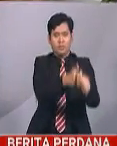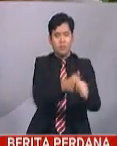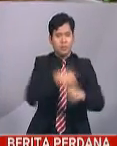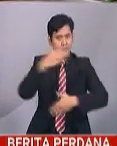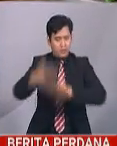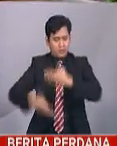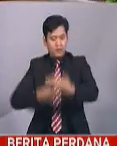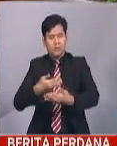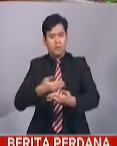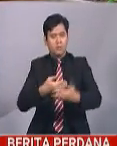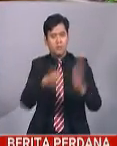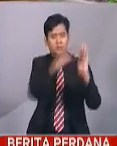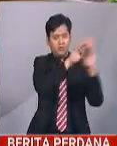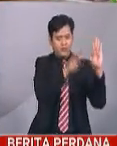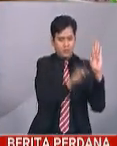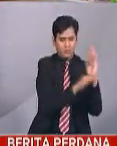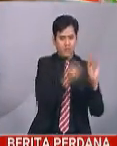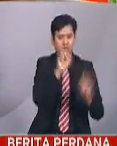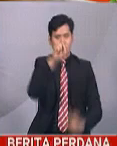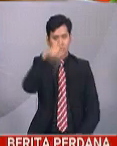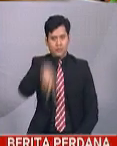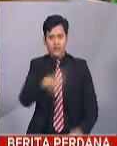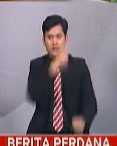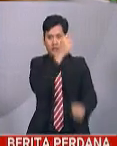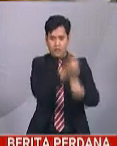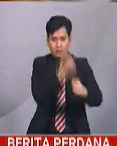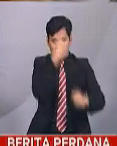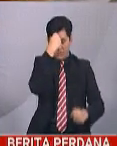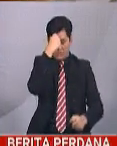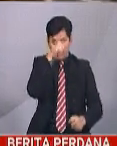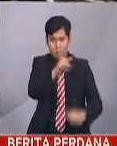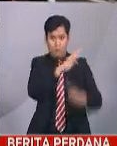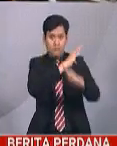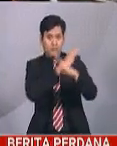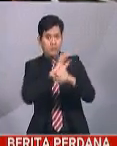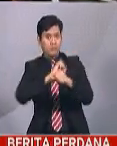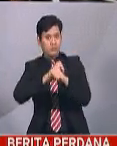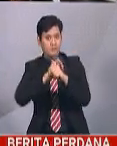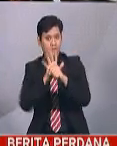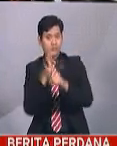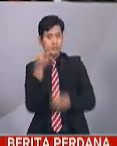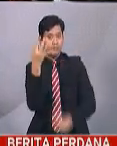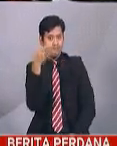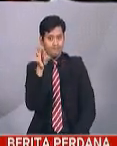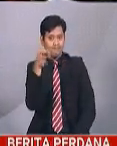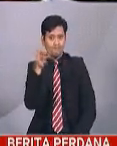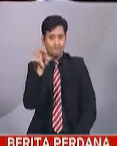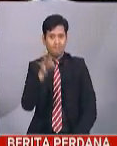prosedur operasi standard SOP yang ditetapkan bagi mencegah COVID-19.